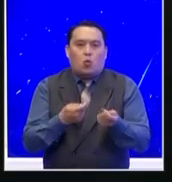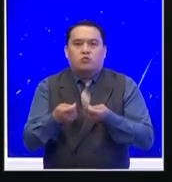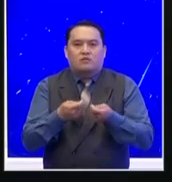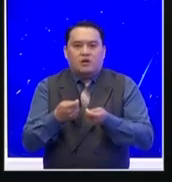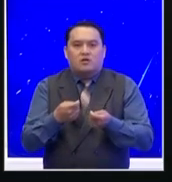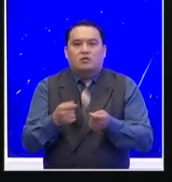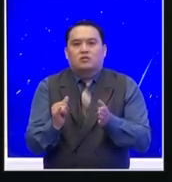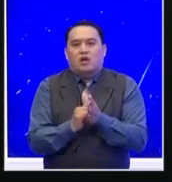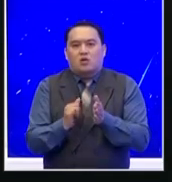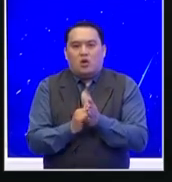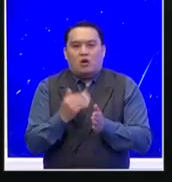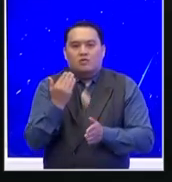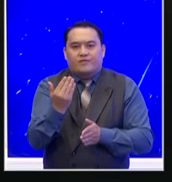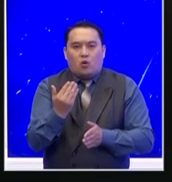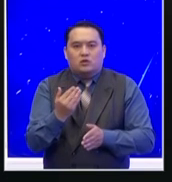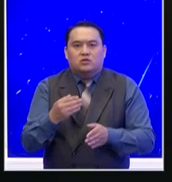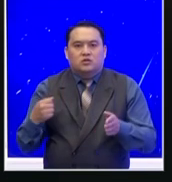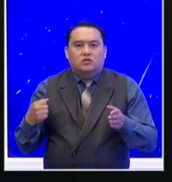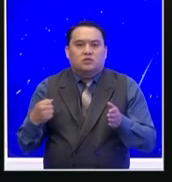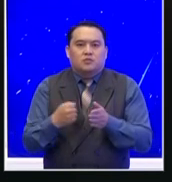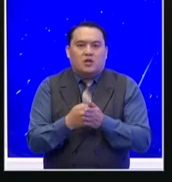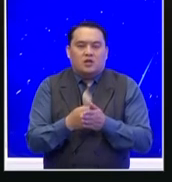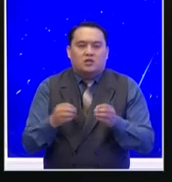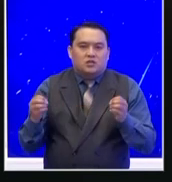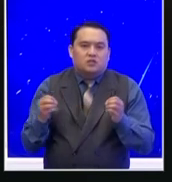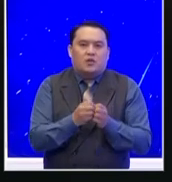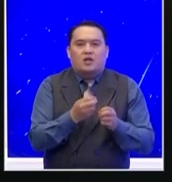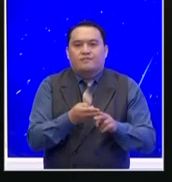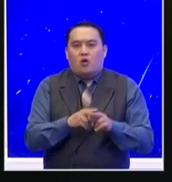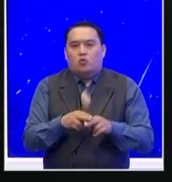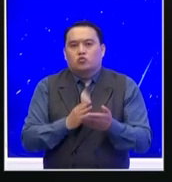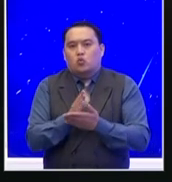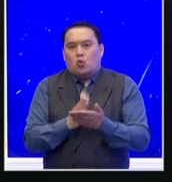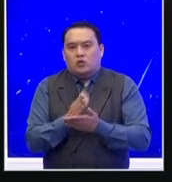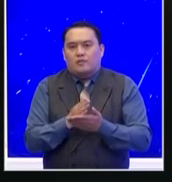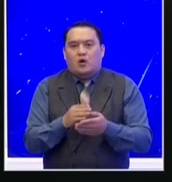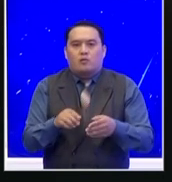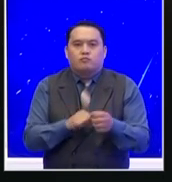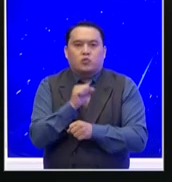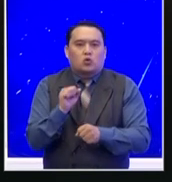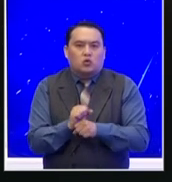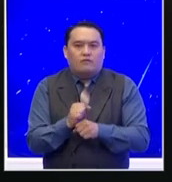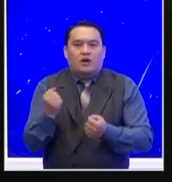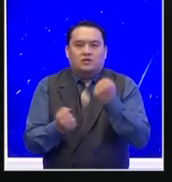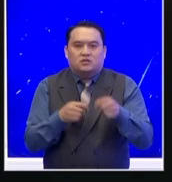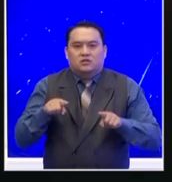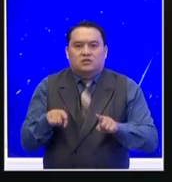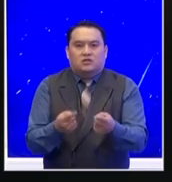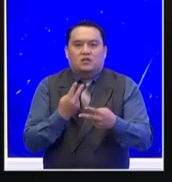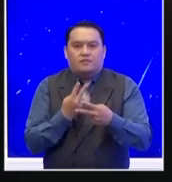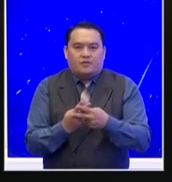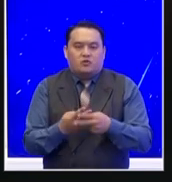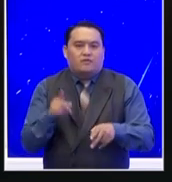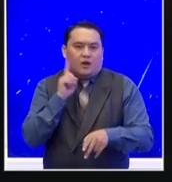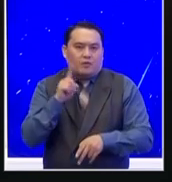управляя автомашиной марки Toyota Hilux, сбил сотрудника полиции, который нес службу на мобильном посту. Водитель задержан на месте